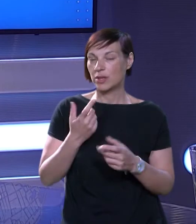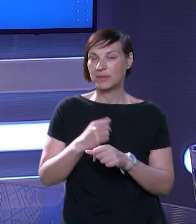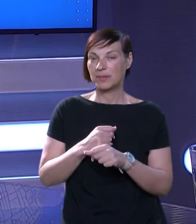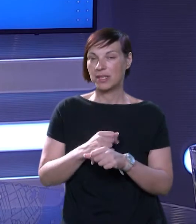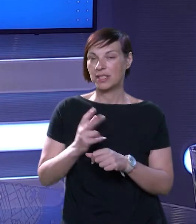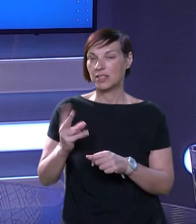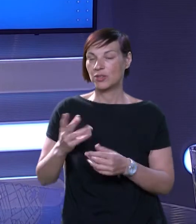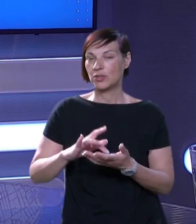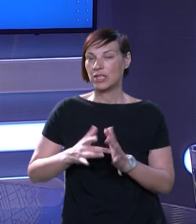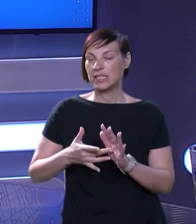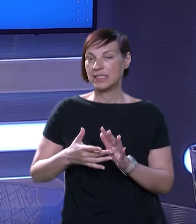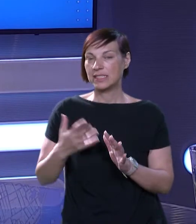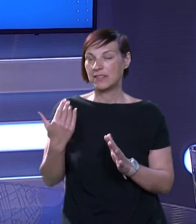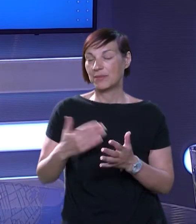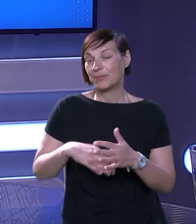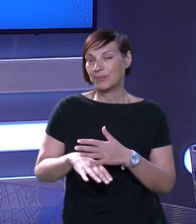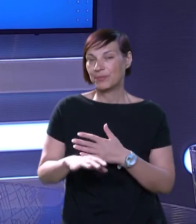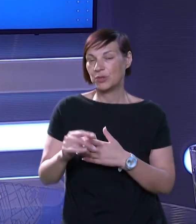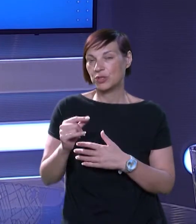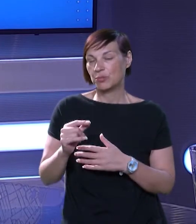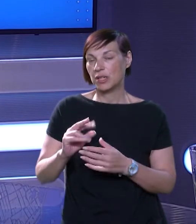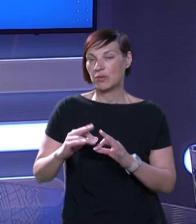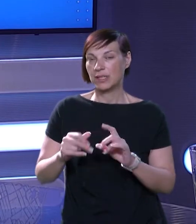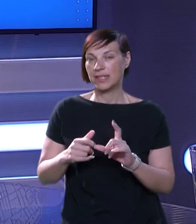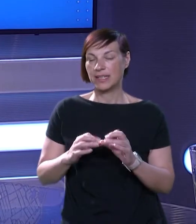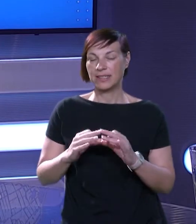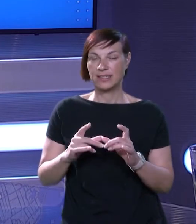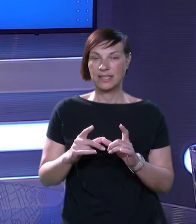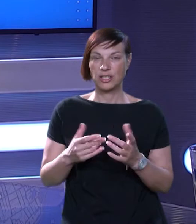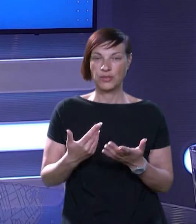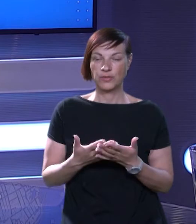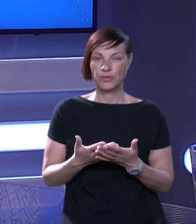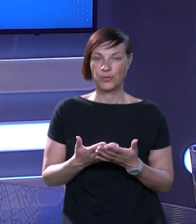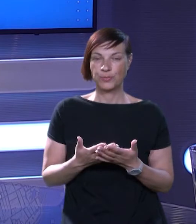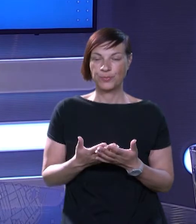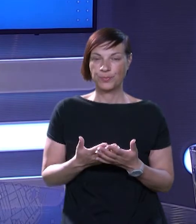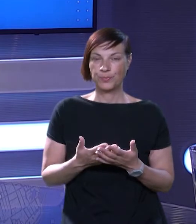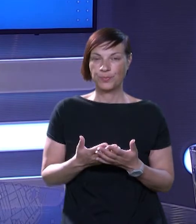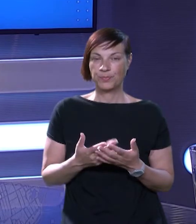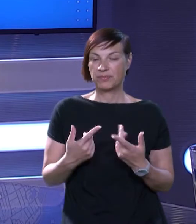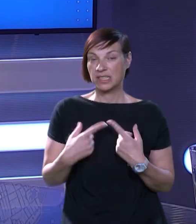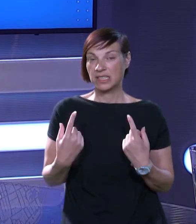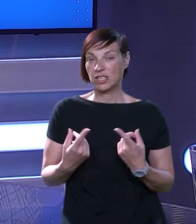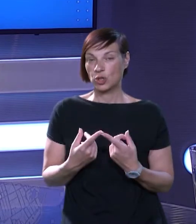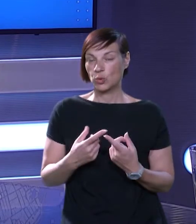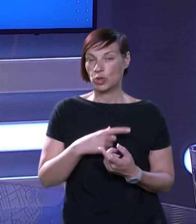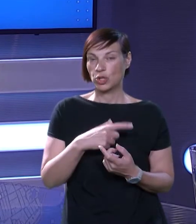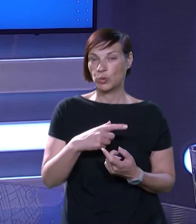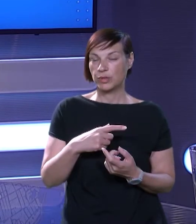radila. Ovo drugo sve može proći i pod neku alternativu i pod neki kao elitistički krug